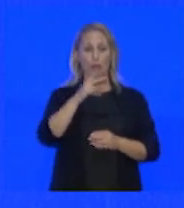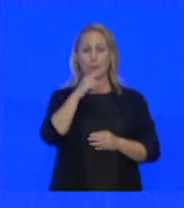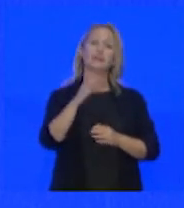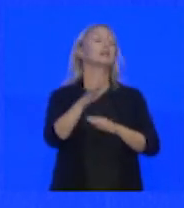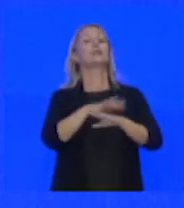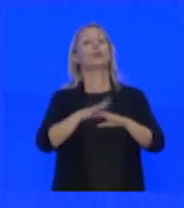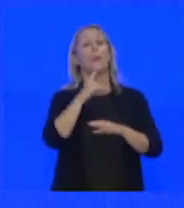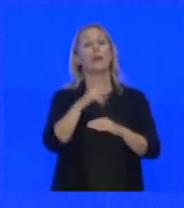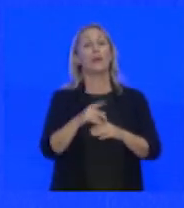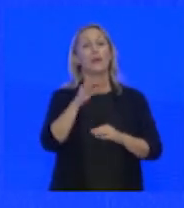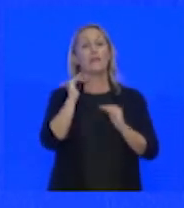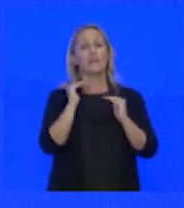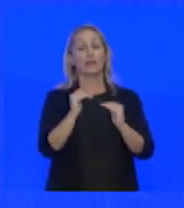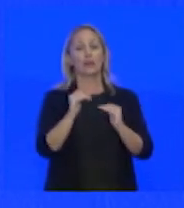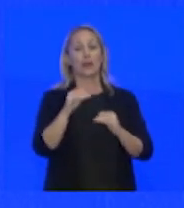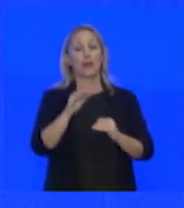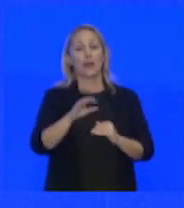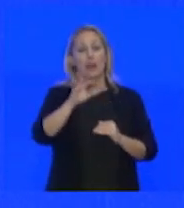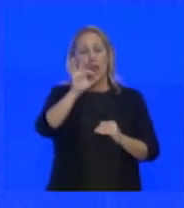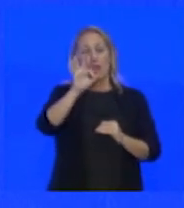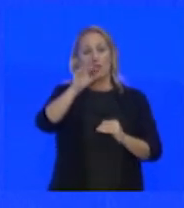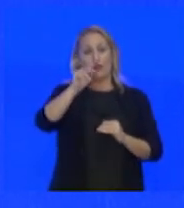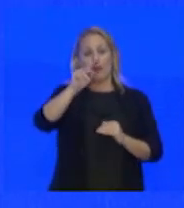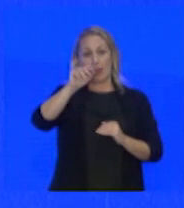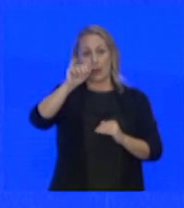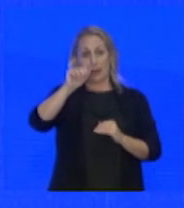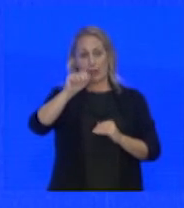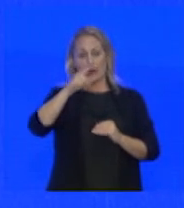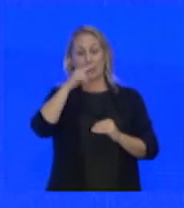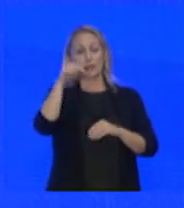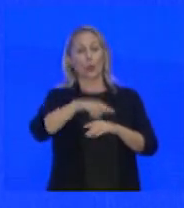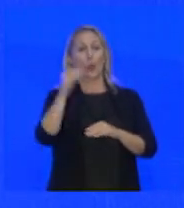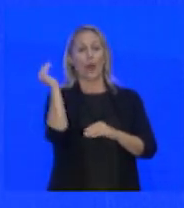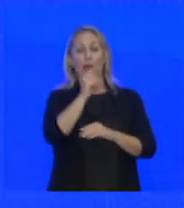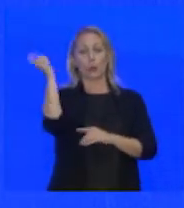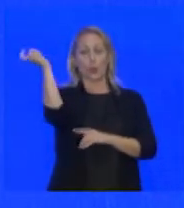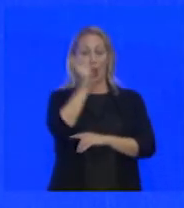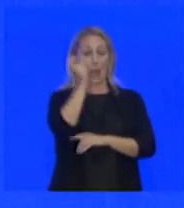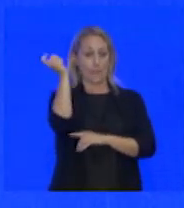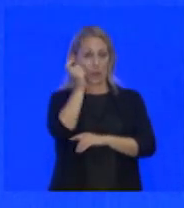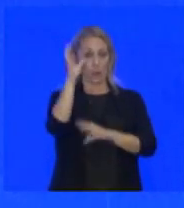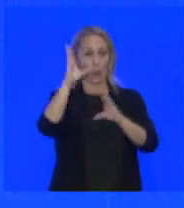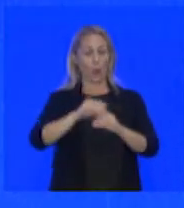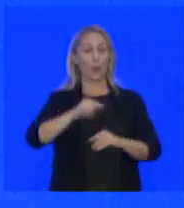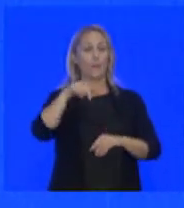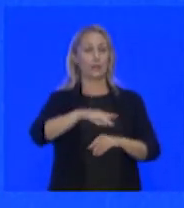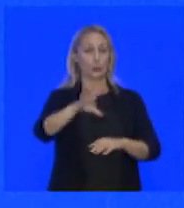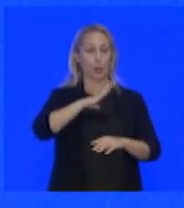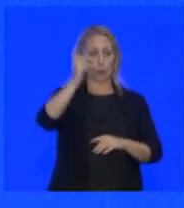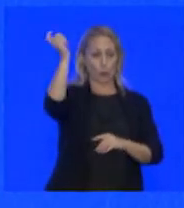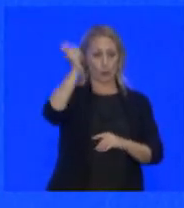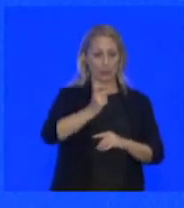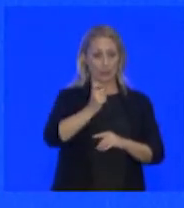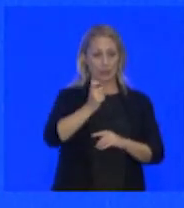Διατηρείται τέλος το έκτακτο επίδομα των συνταξιούχων, όχι 13η σύνταξη, δεν επρόκειτο ποτέ